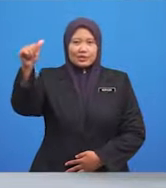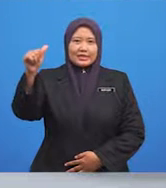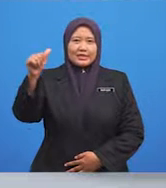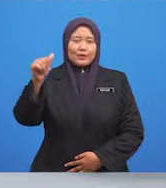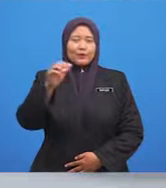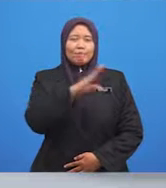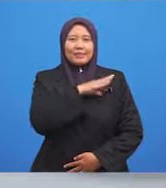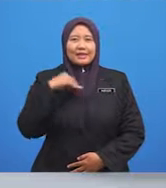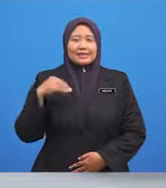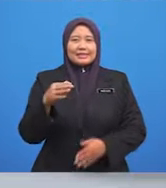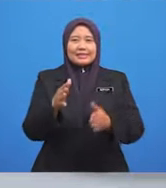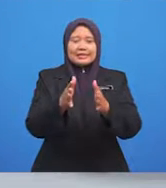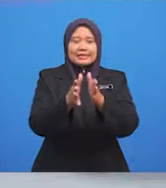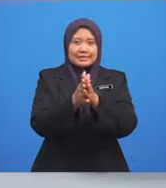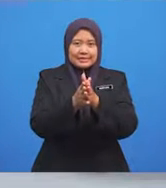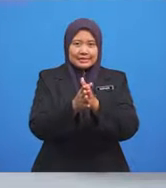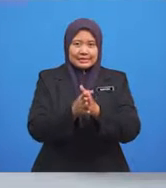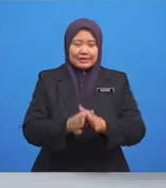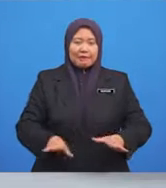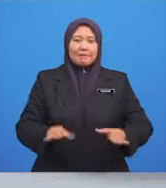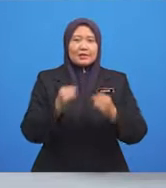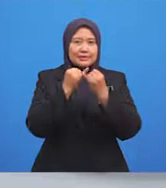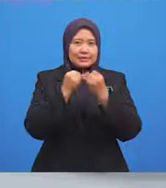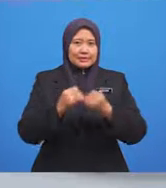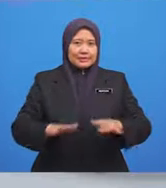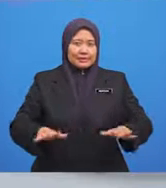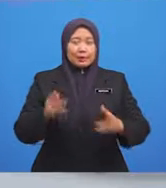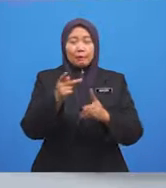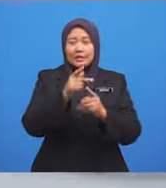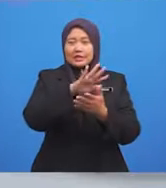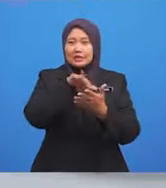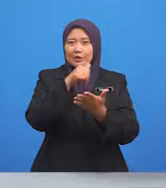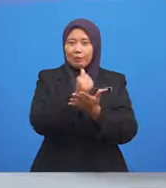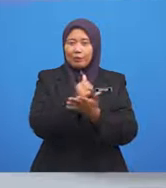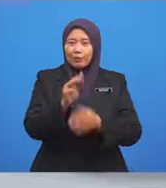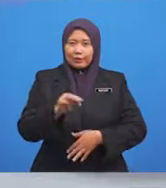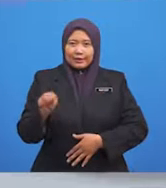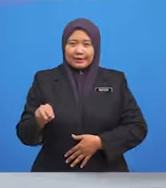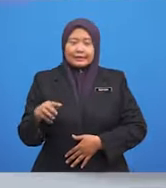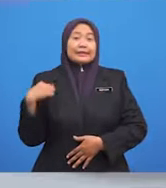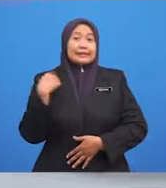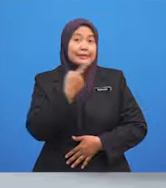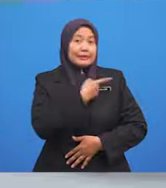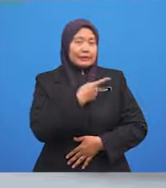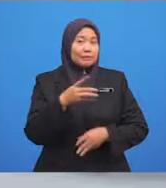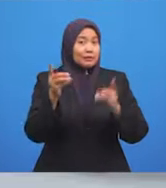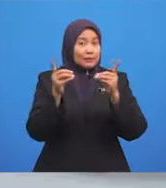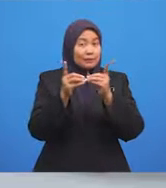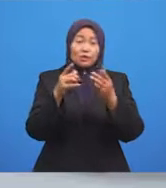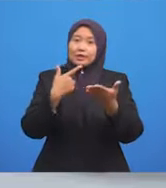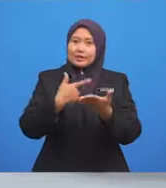Assalamualaikum dan selamat sejahtera kepada semua murid. Kita bertemu sekali lagi dalam